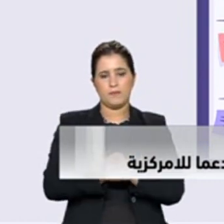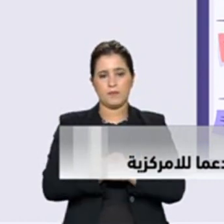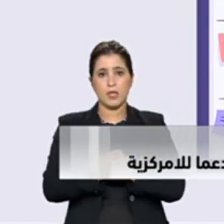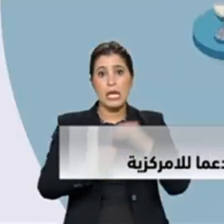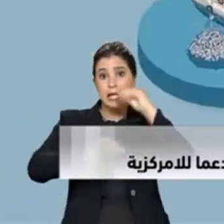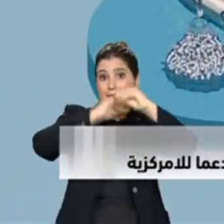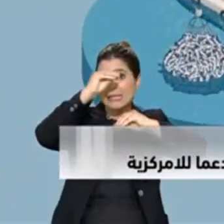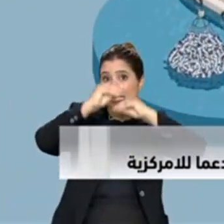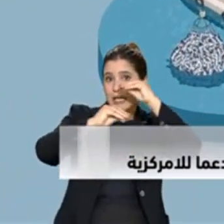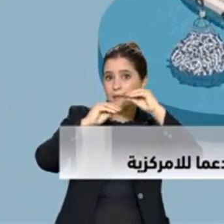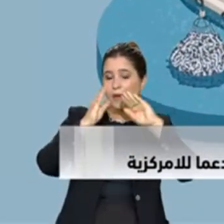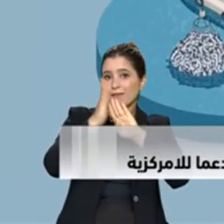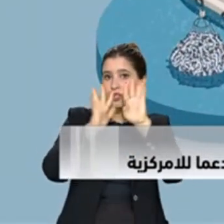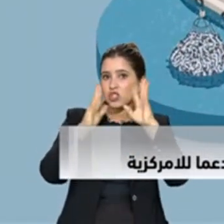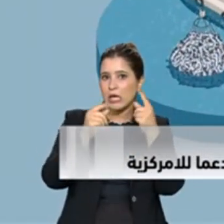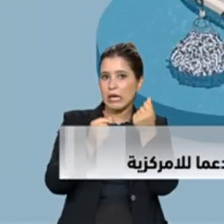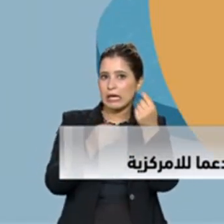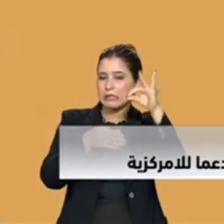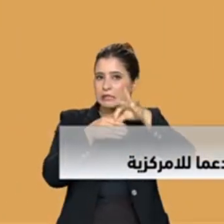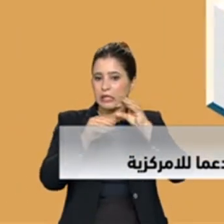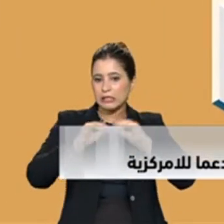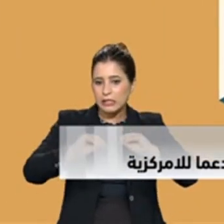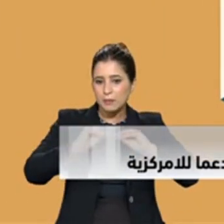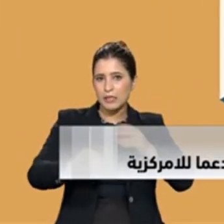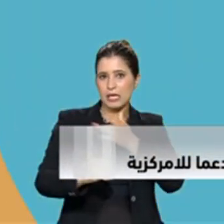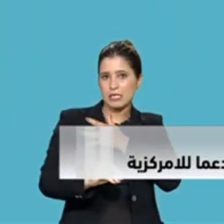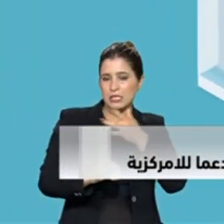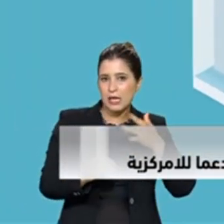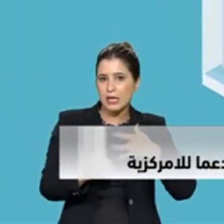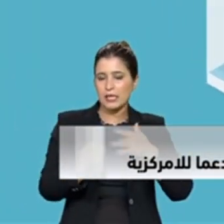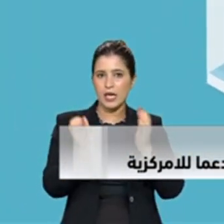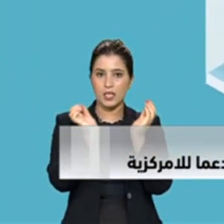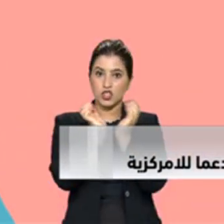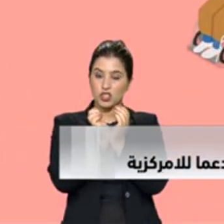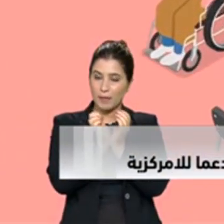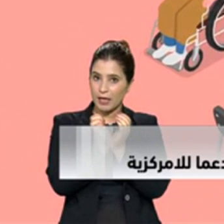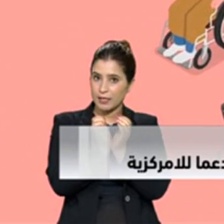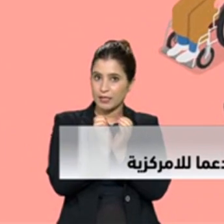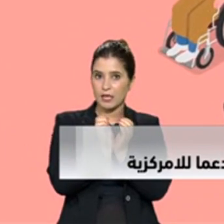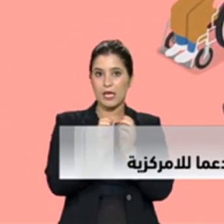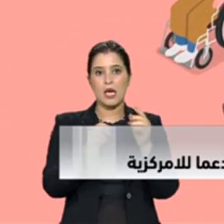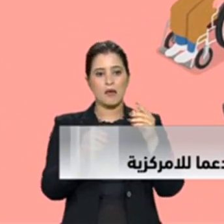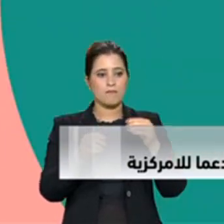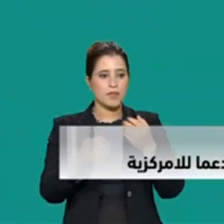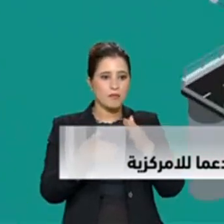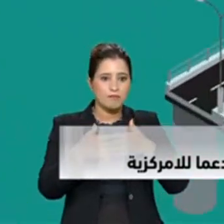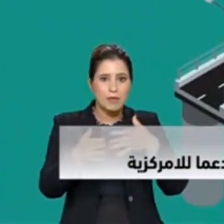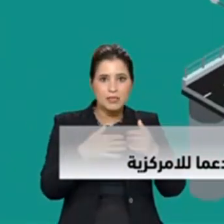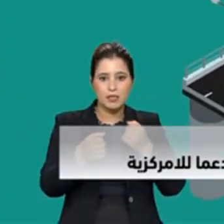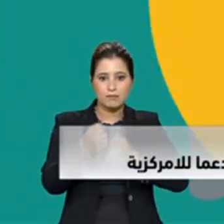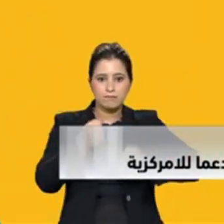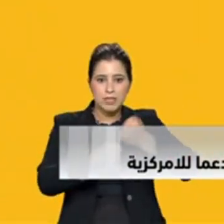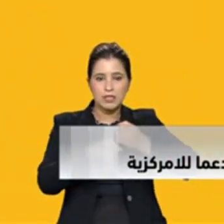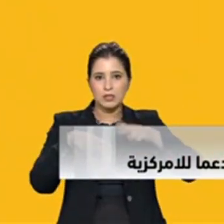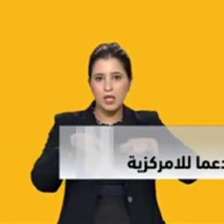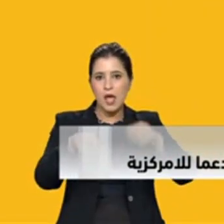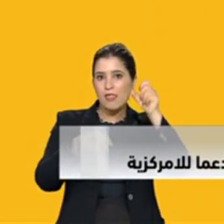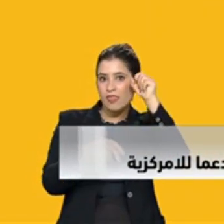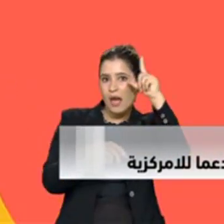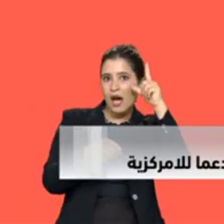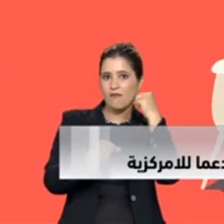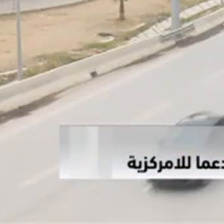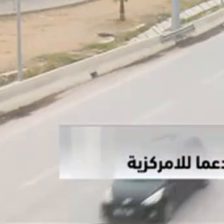ووضع برامج تنمويه استراتيجيه تترجمها توجهات الدوله ضمن رؤيه تونس في افق 35 و000